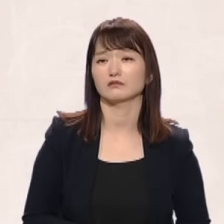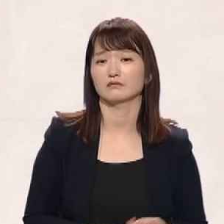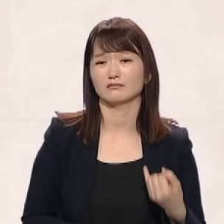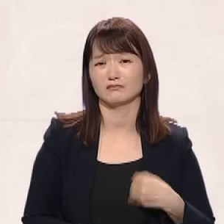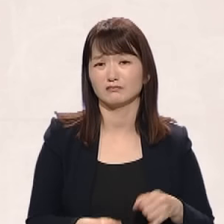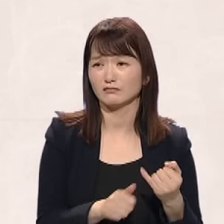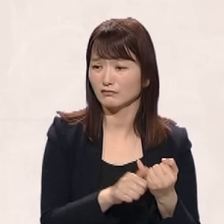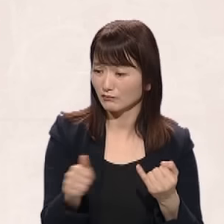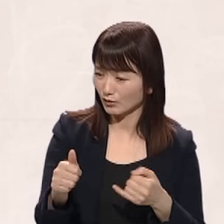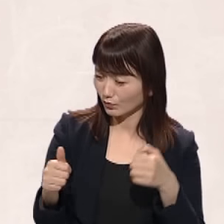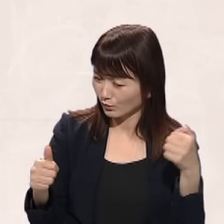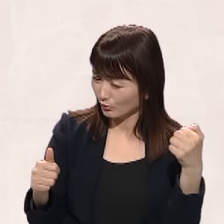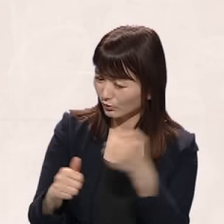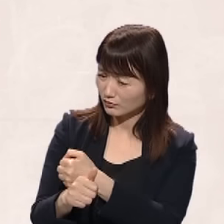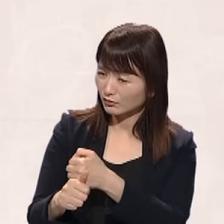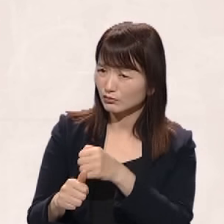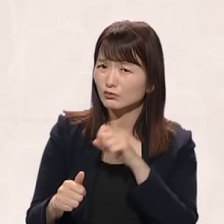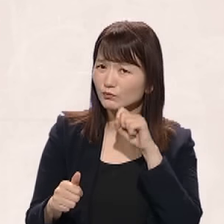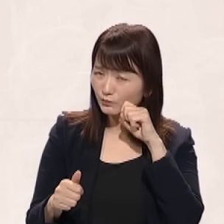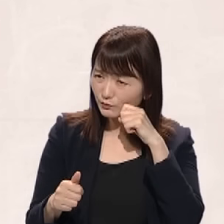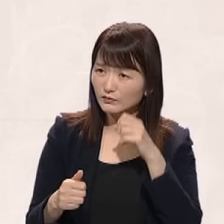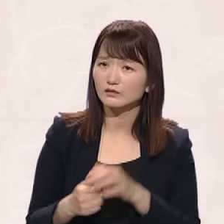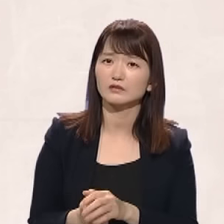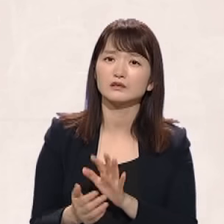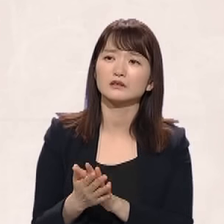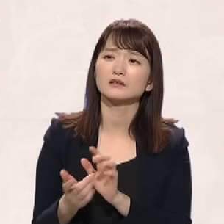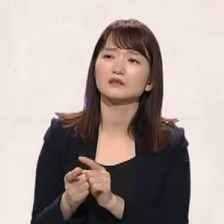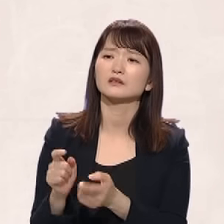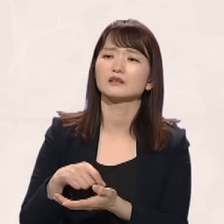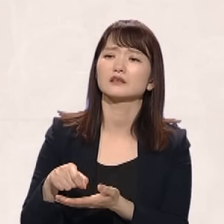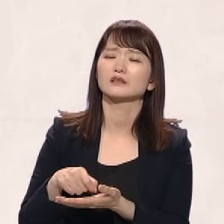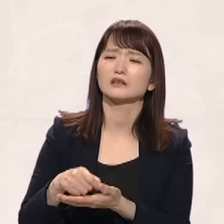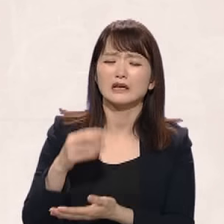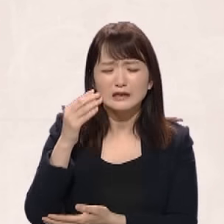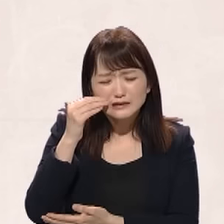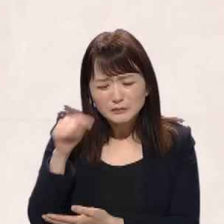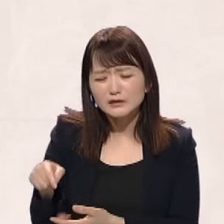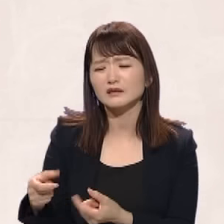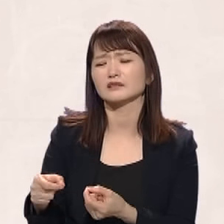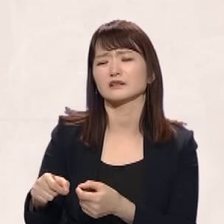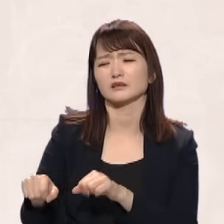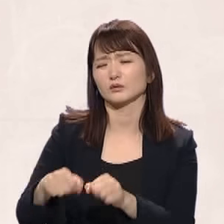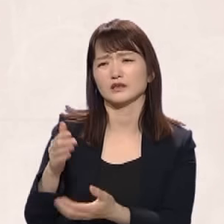사위를 때리는 게 쉽지도 않기도 한데 자필 편지 썼대요. 좀 제발 좀 그러지 말아라고 딸이